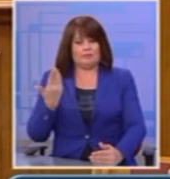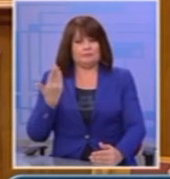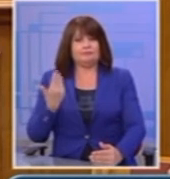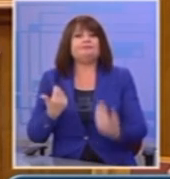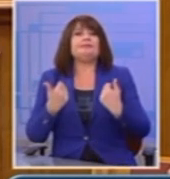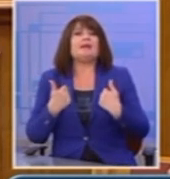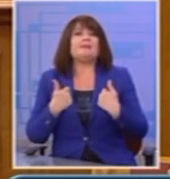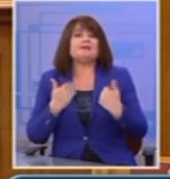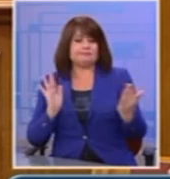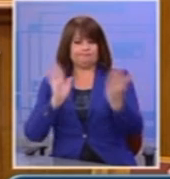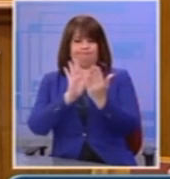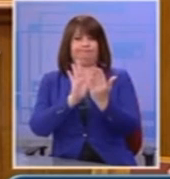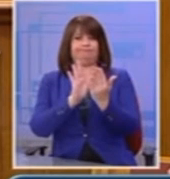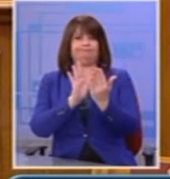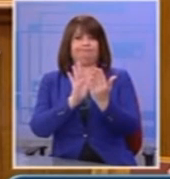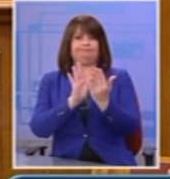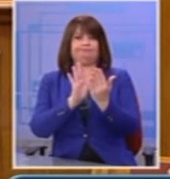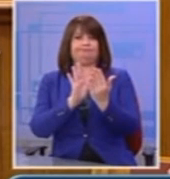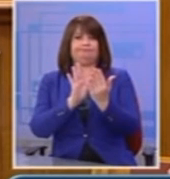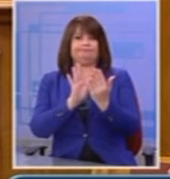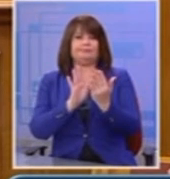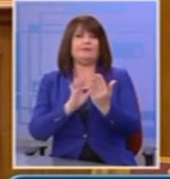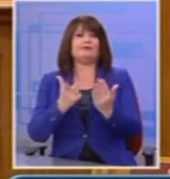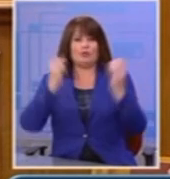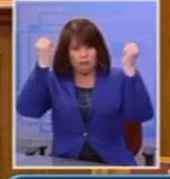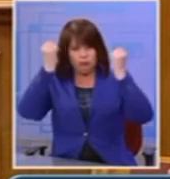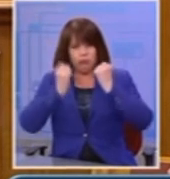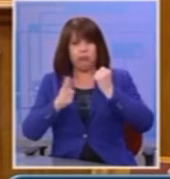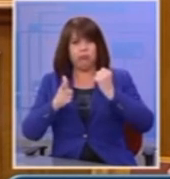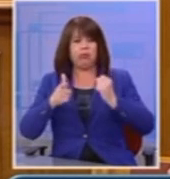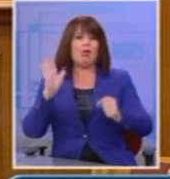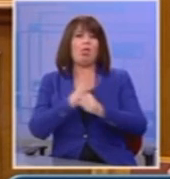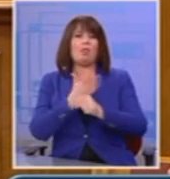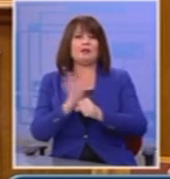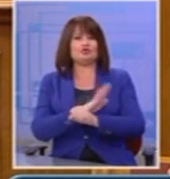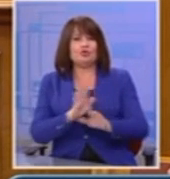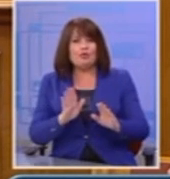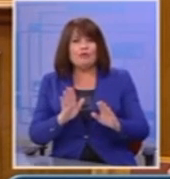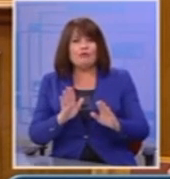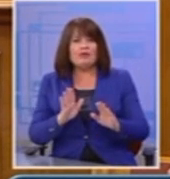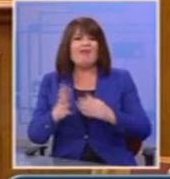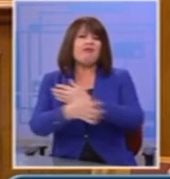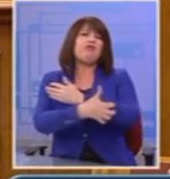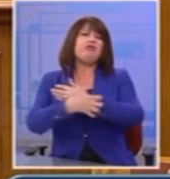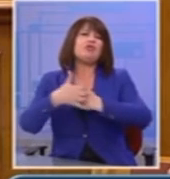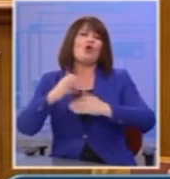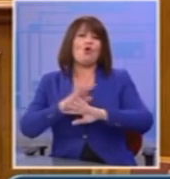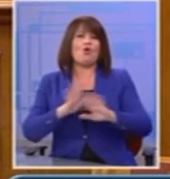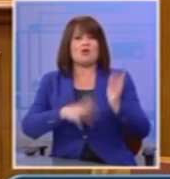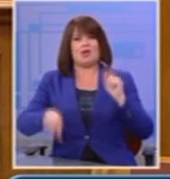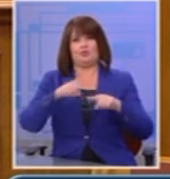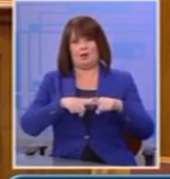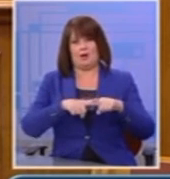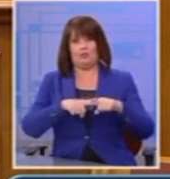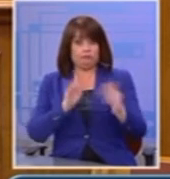Είμαστε αντιμέτωποι με τη χρεοκοπία, την καταστροφή και τη φτωχοποίηση του ελληνικού